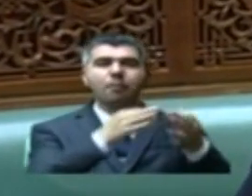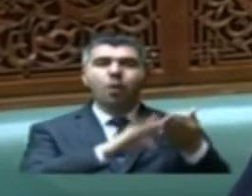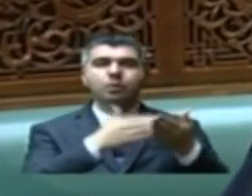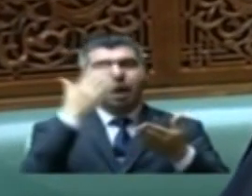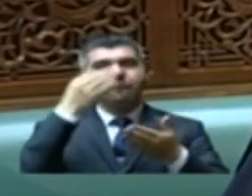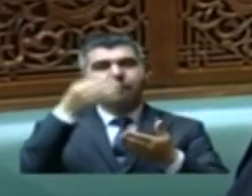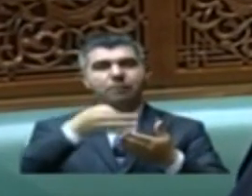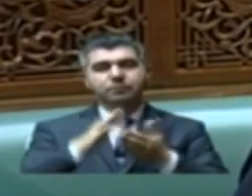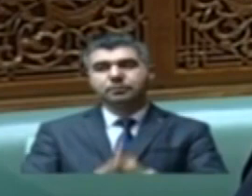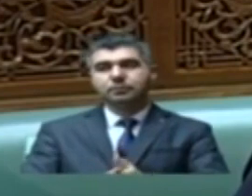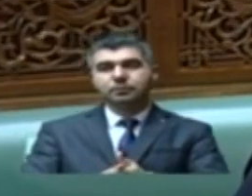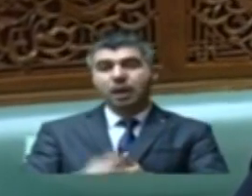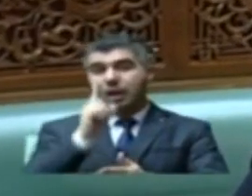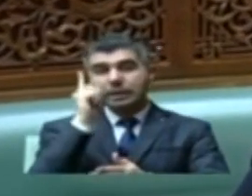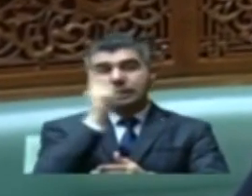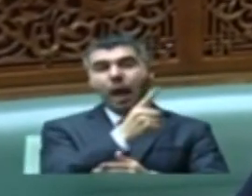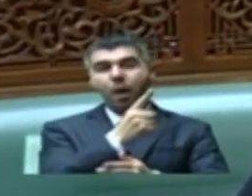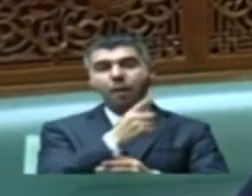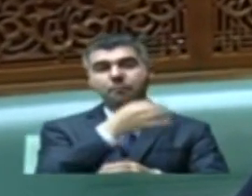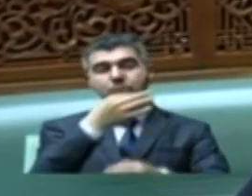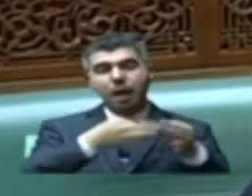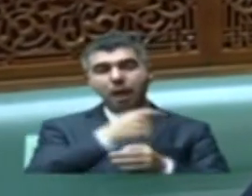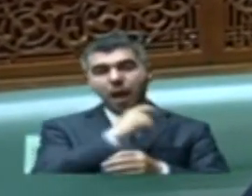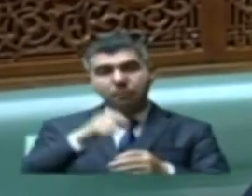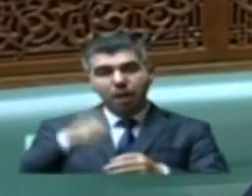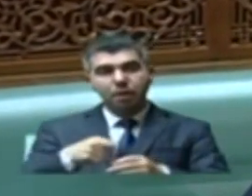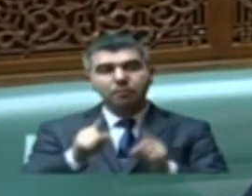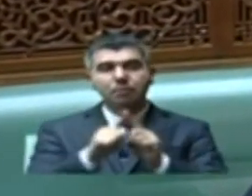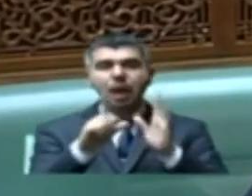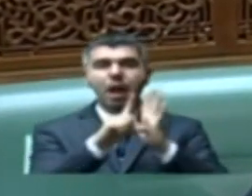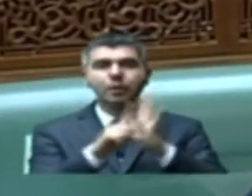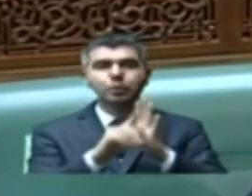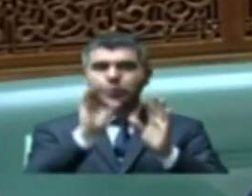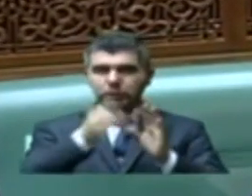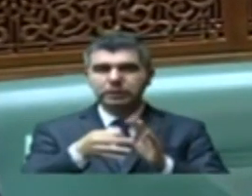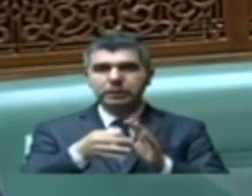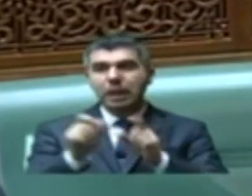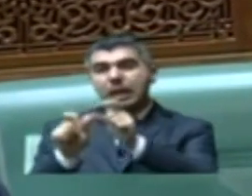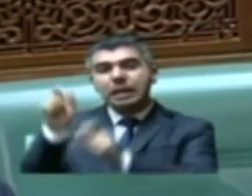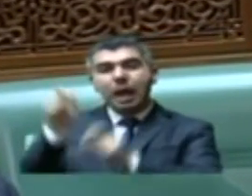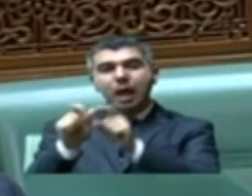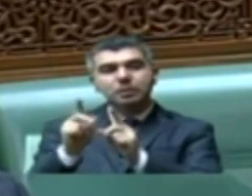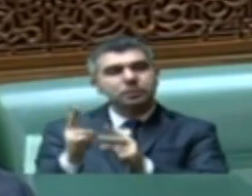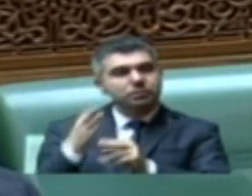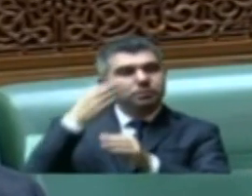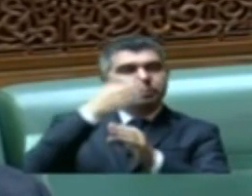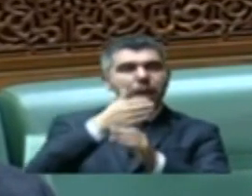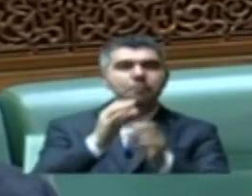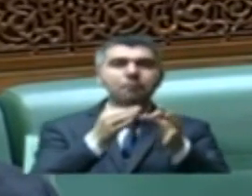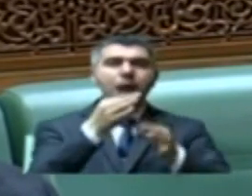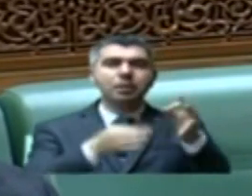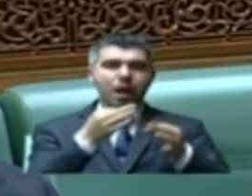التقاضي حق دستوري لكل المغاربة، فماذا عن هذا المواطن الذي أمام القضاء